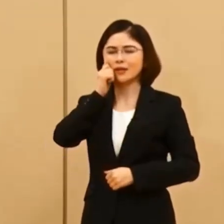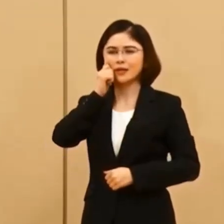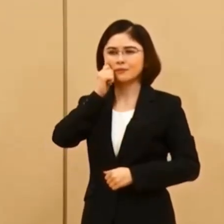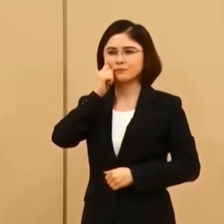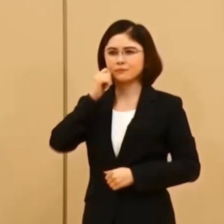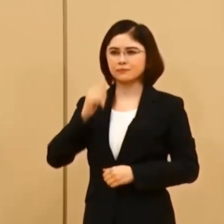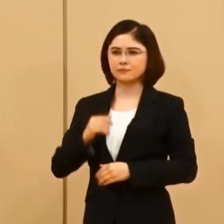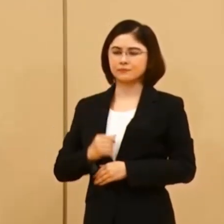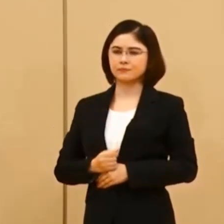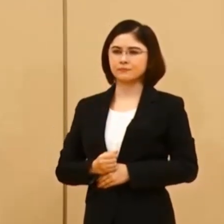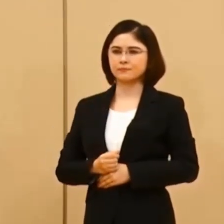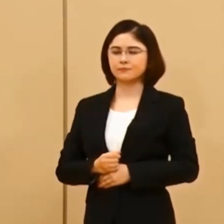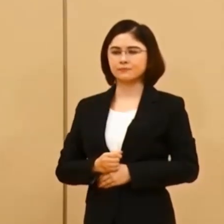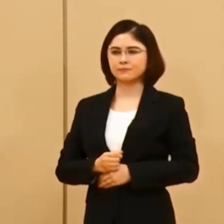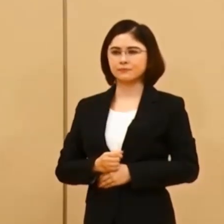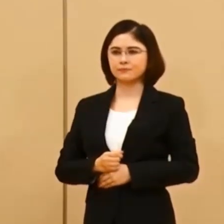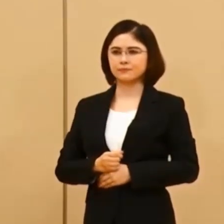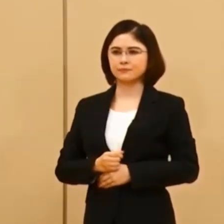ない